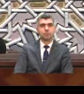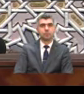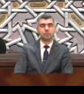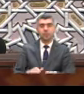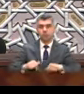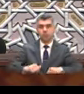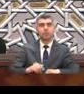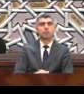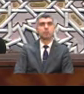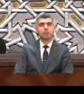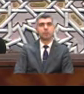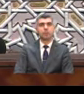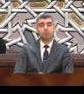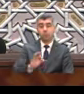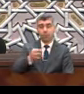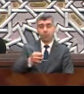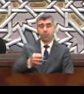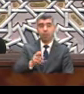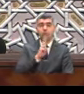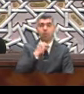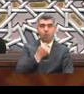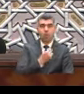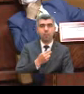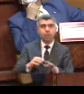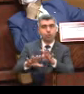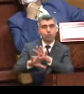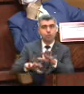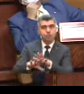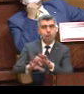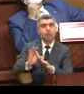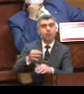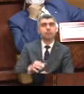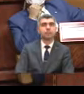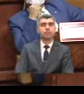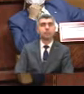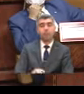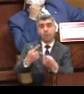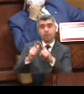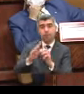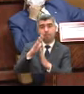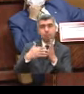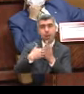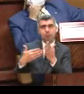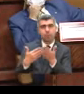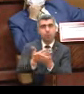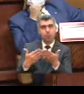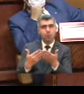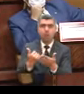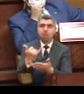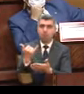الوزيرة صحيح على أن الحكومة اجتماعية بامتياز، وأن عدة برامج اللي جبتيو جد